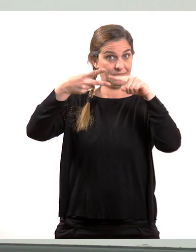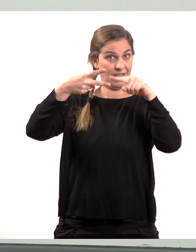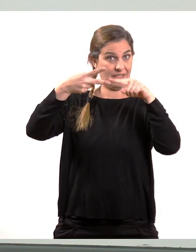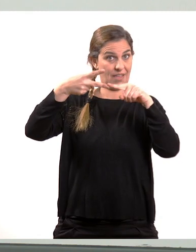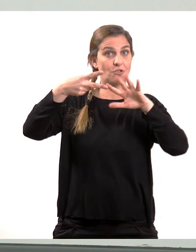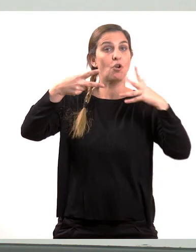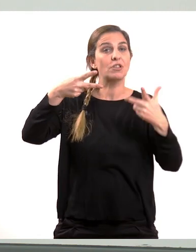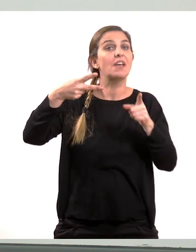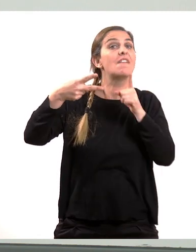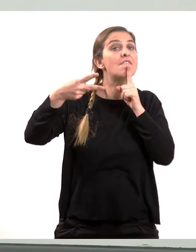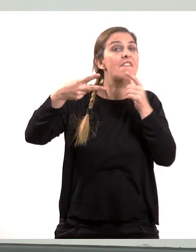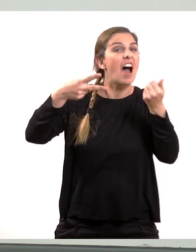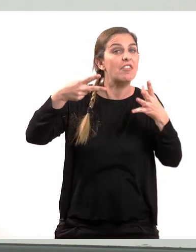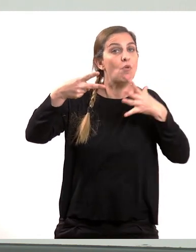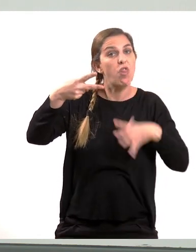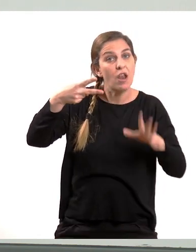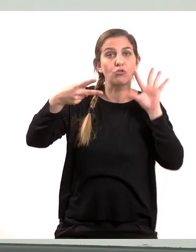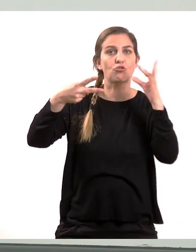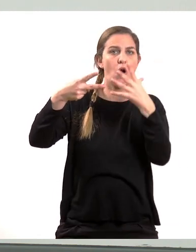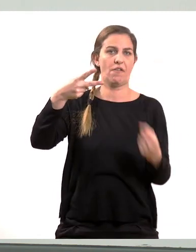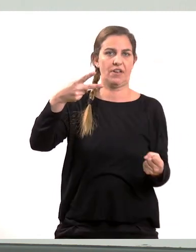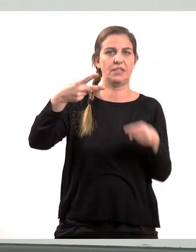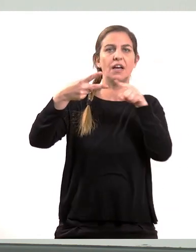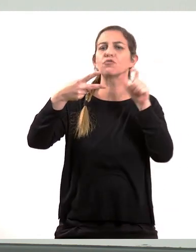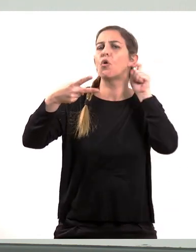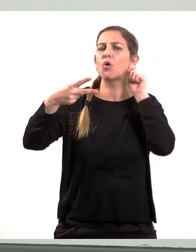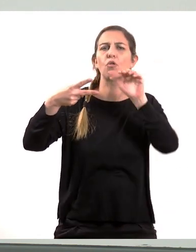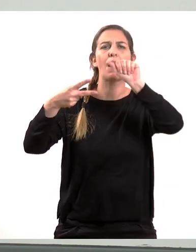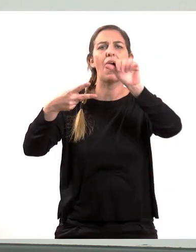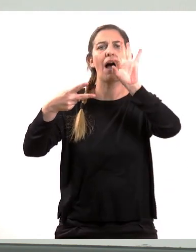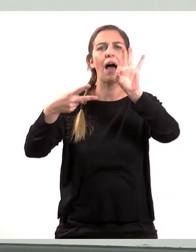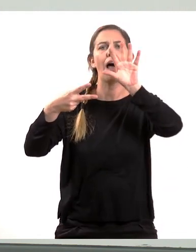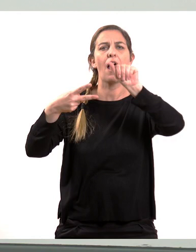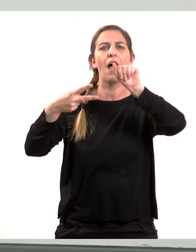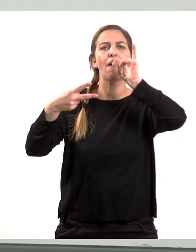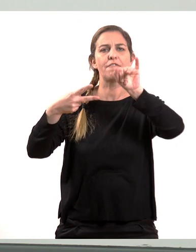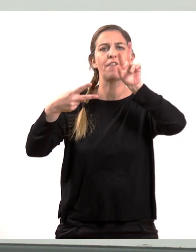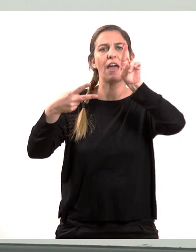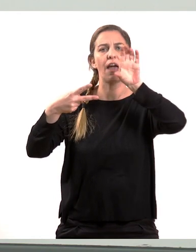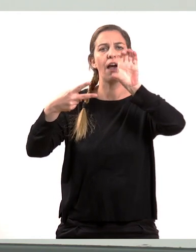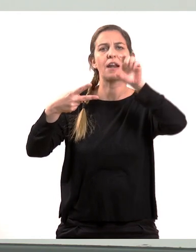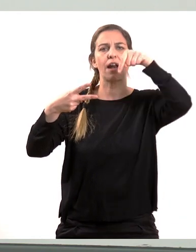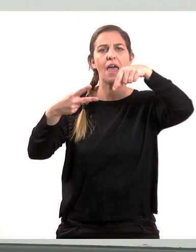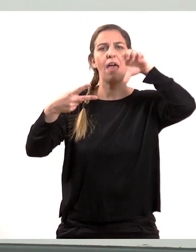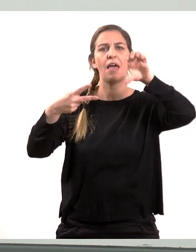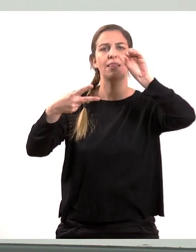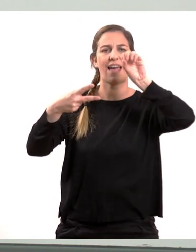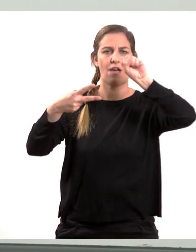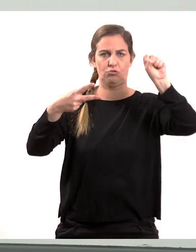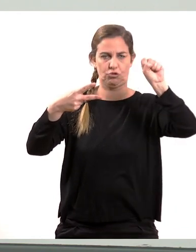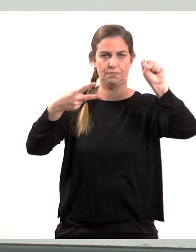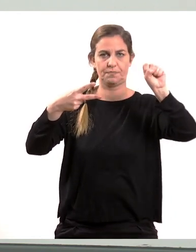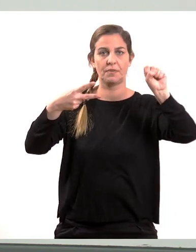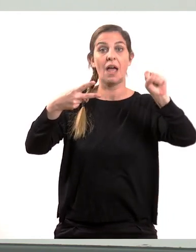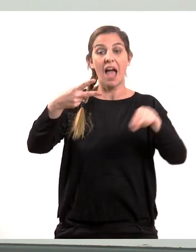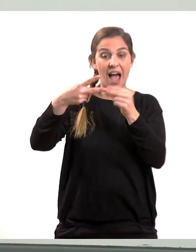αφαιρεταίος, αυτός που αφαιρείται. Και αυτό που θα βρούμε μετά είναι η